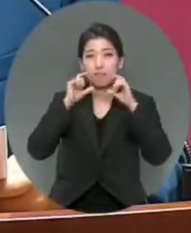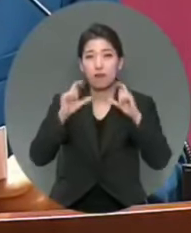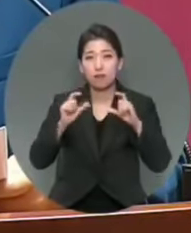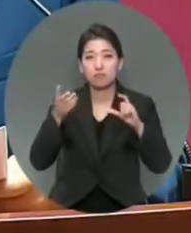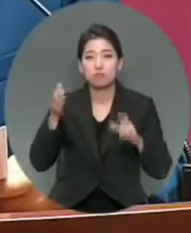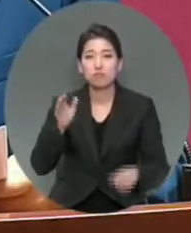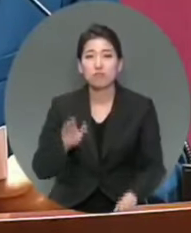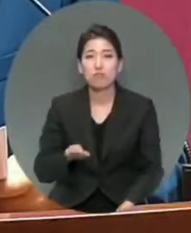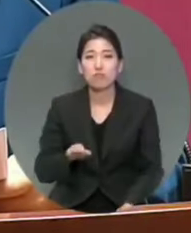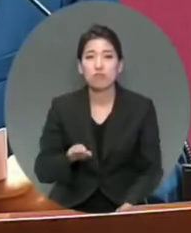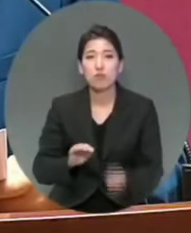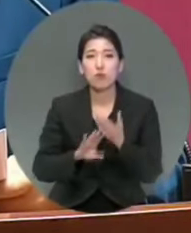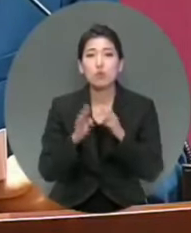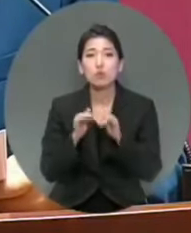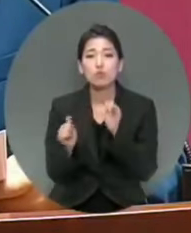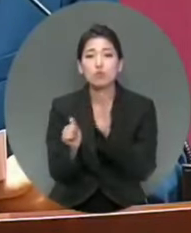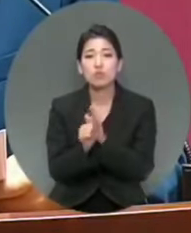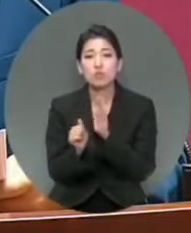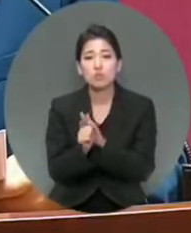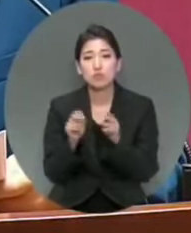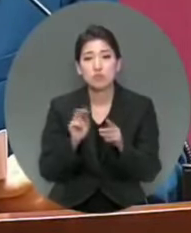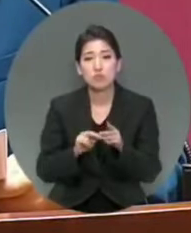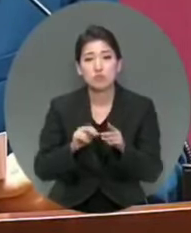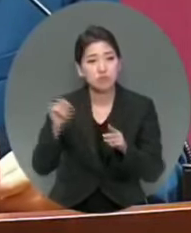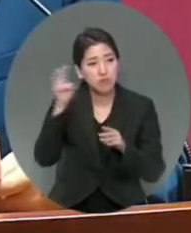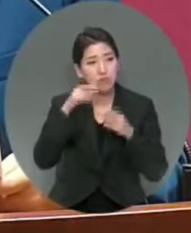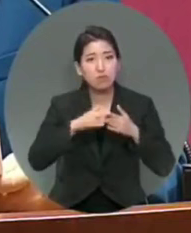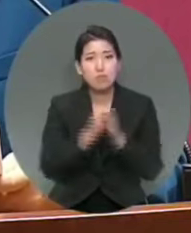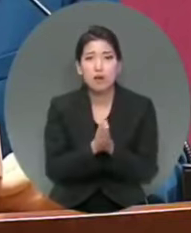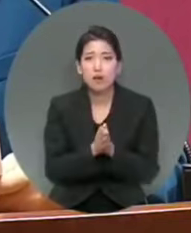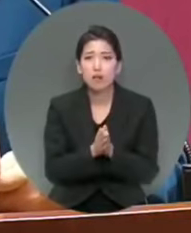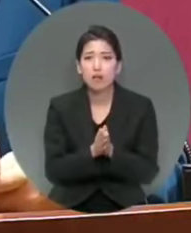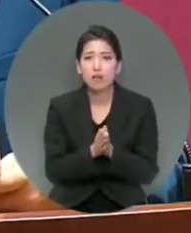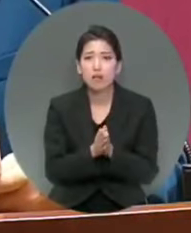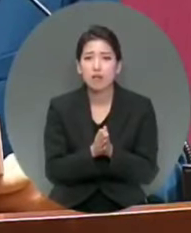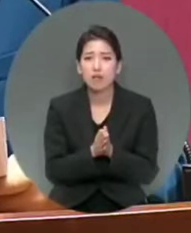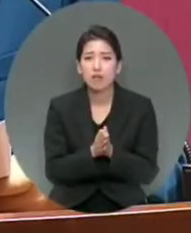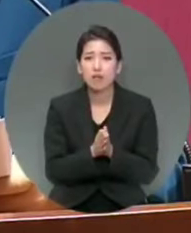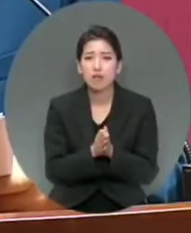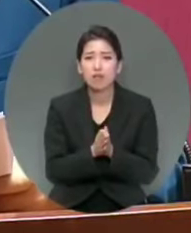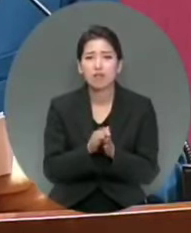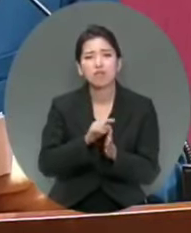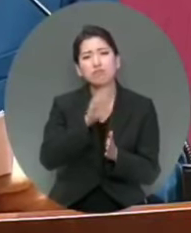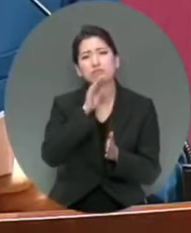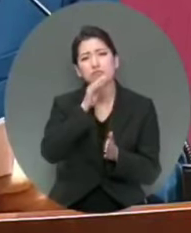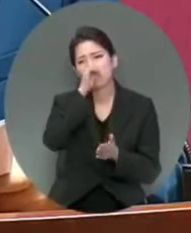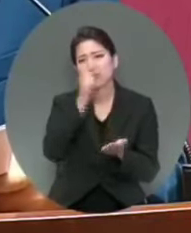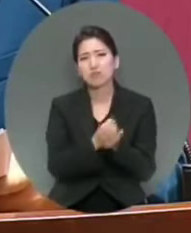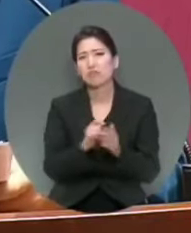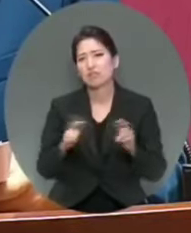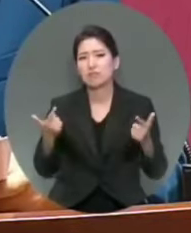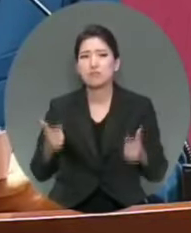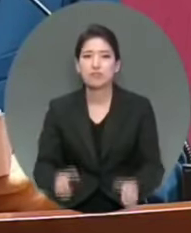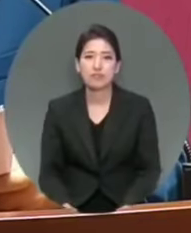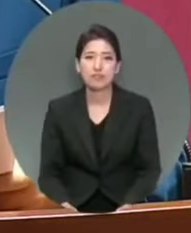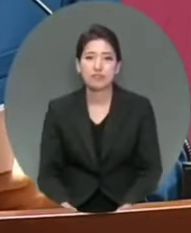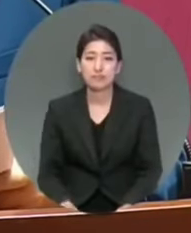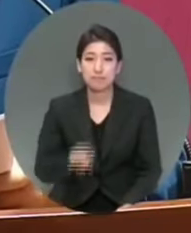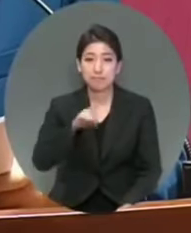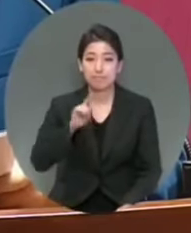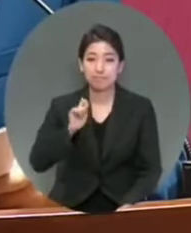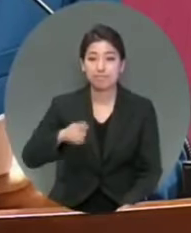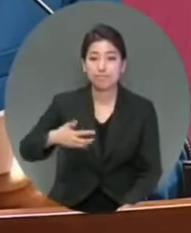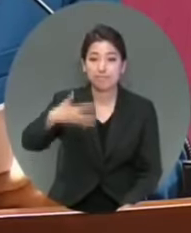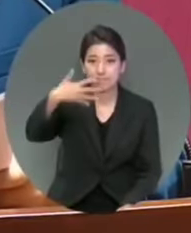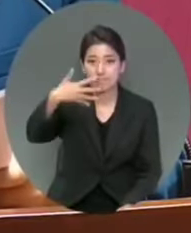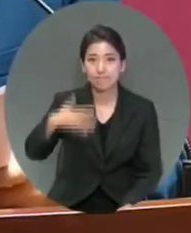노하우를 가진 외국인 노동자 지원 센터를 일방적으로 폐쇄하는 것이 정상은 분명히 아닙니다. 이건 비정상입니다. 장관님, PPT 화면을 좀 봐